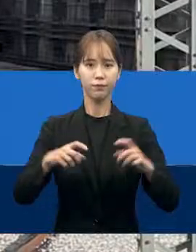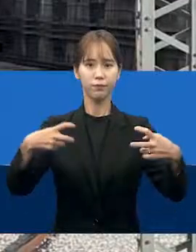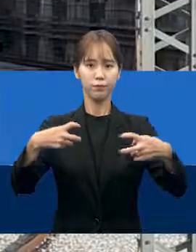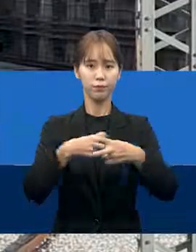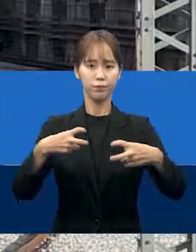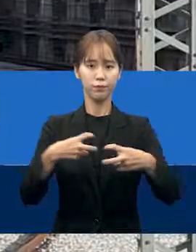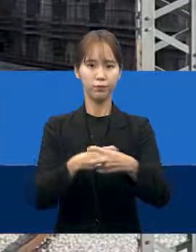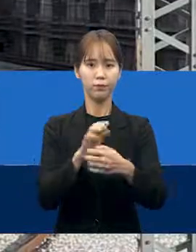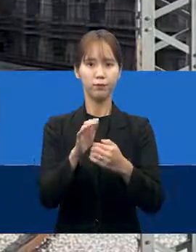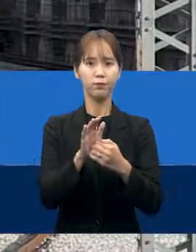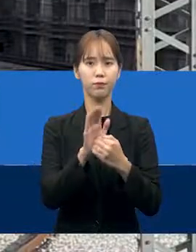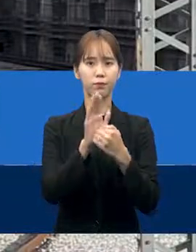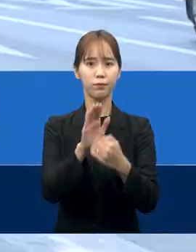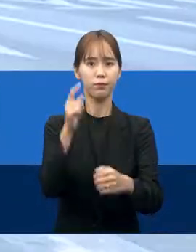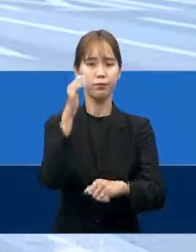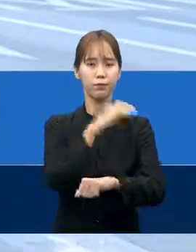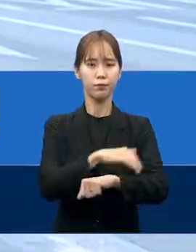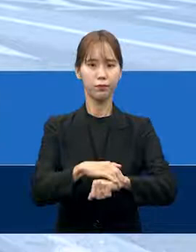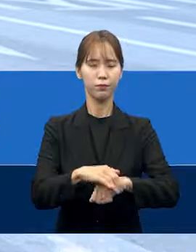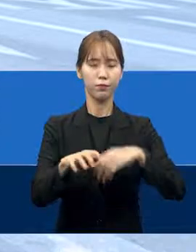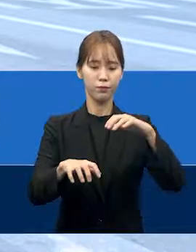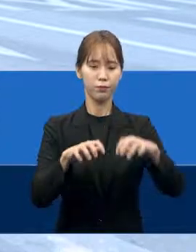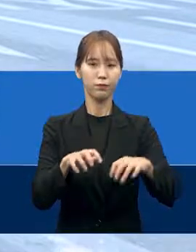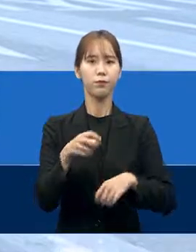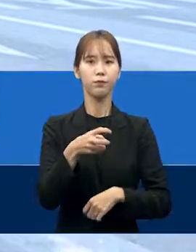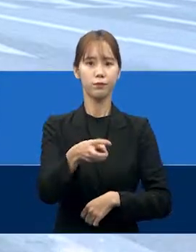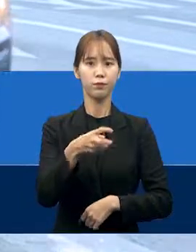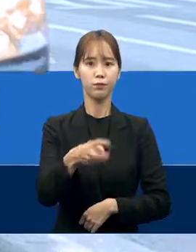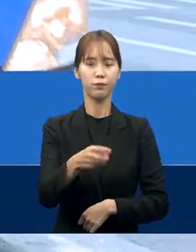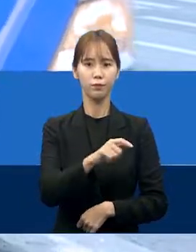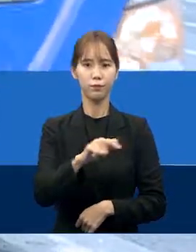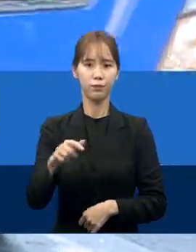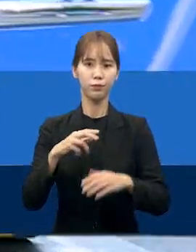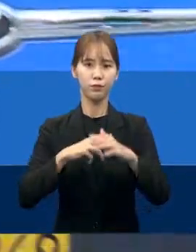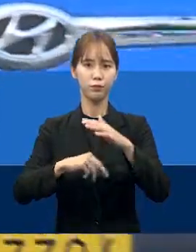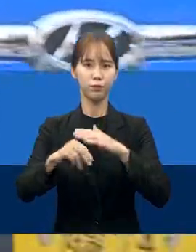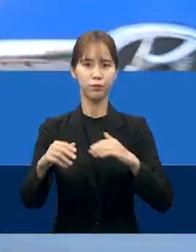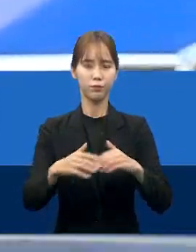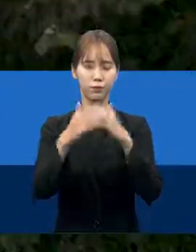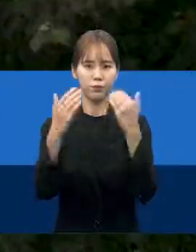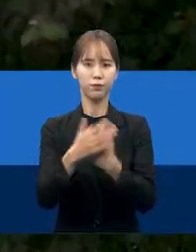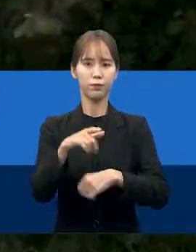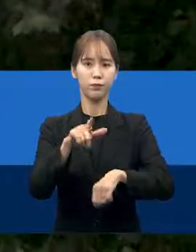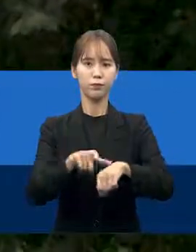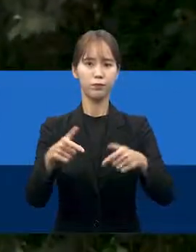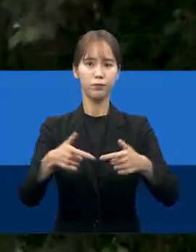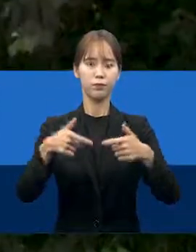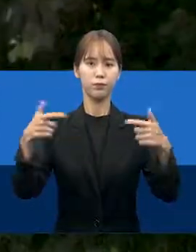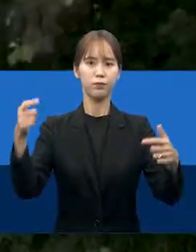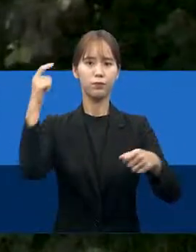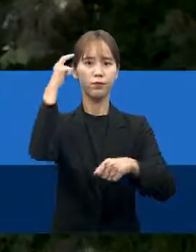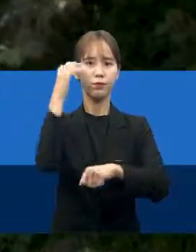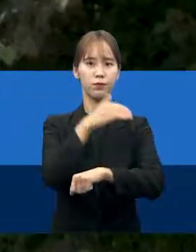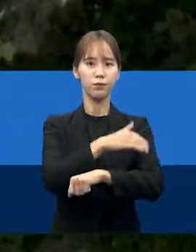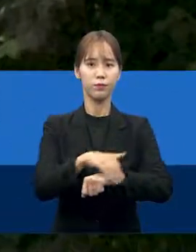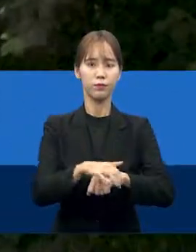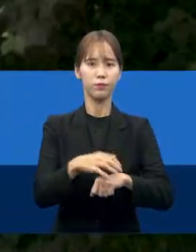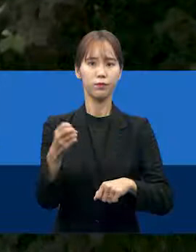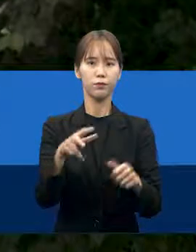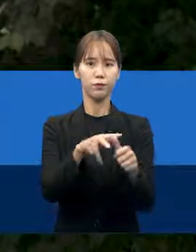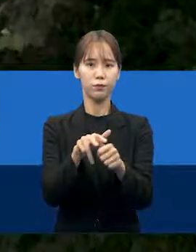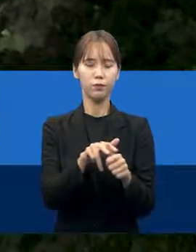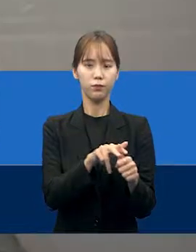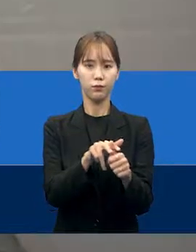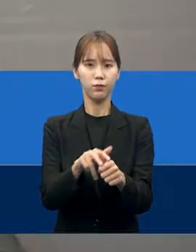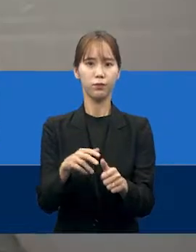추석 연휴 교통대책으로는 지하철, 시내버스, 마을버스 막차시간 연장 등 대중교통 수송력 증대를 위한